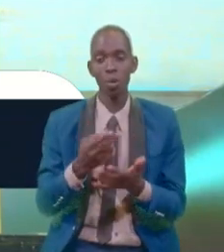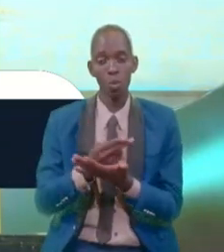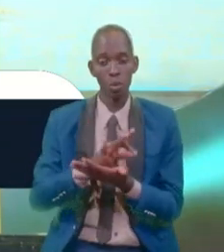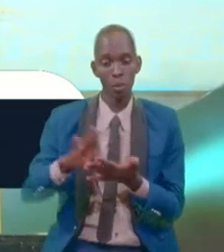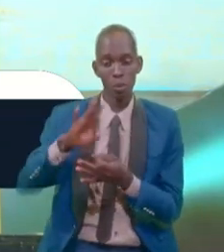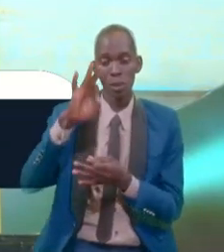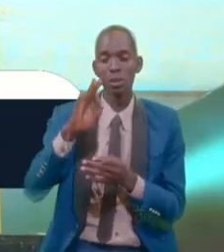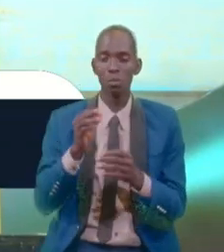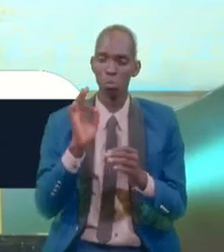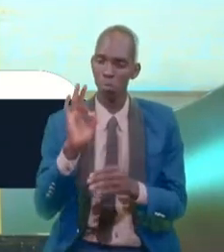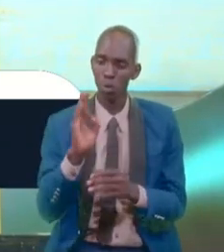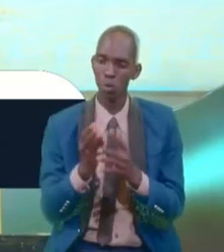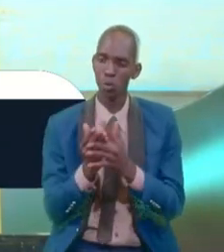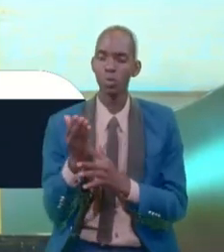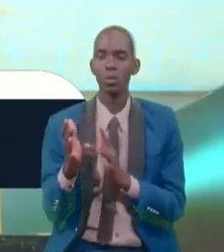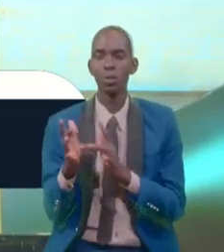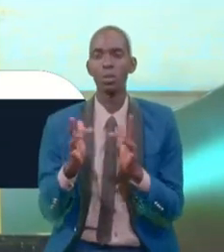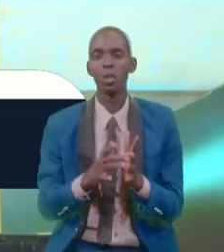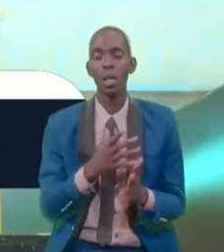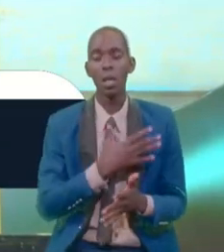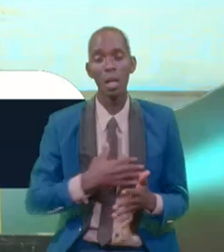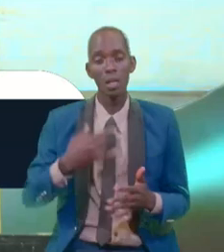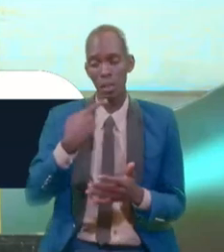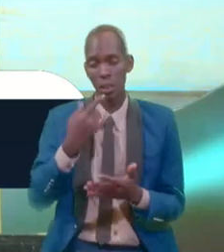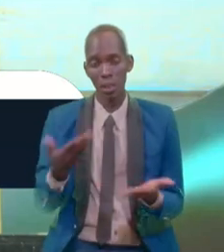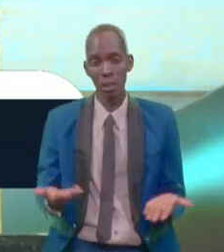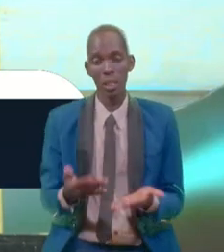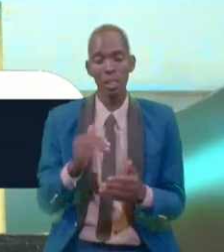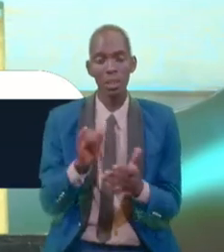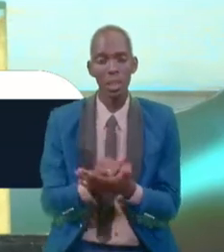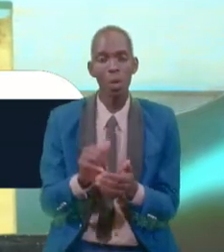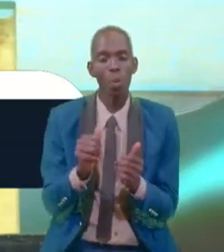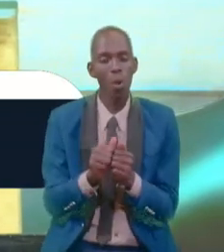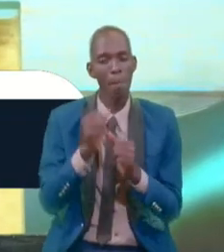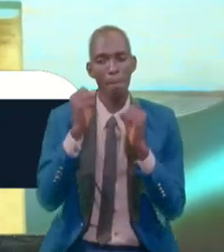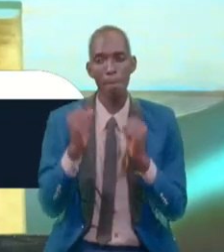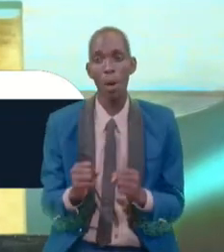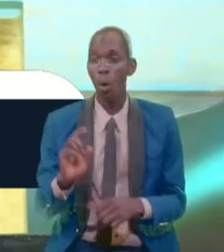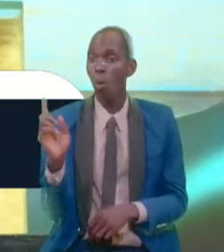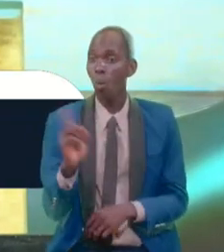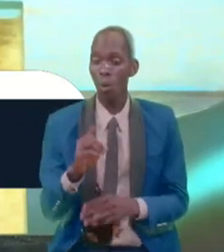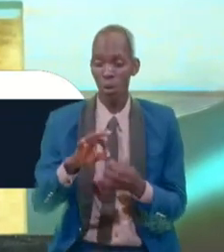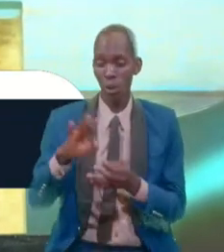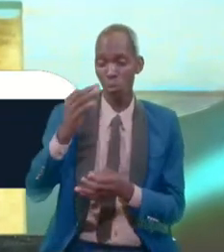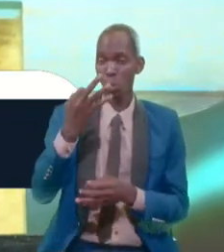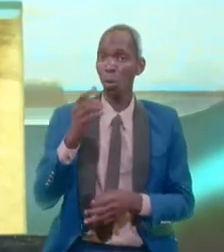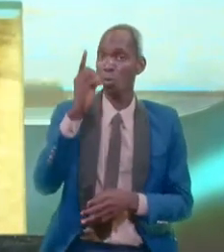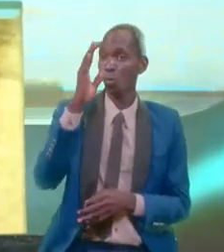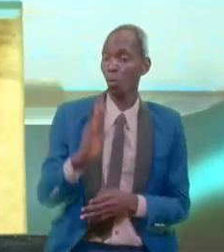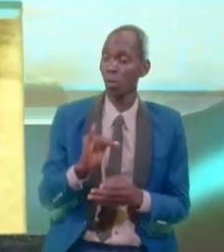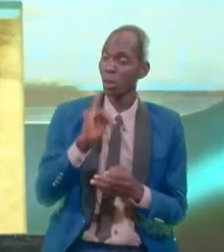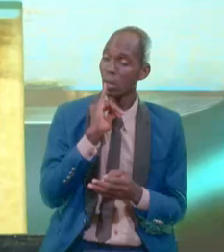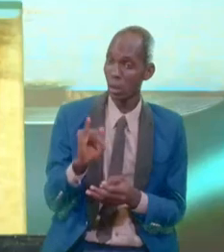le Saint-Esprit est puissant en lui, le Saint-Esprit agit en lui. Vous savez comment Dieu a oint du Saint-Esprit de force.